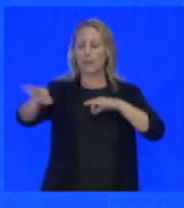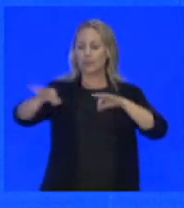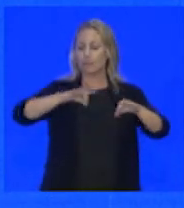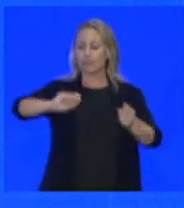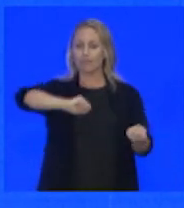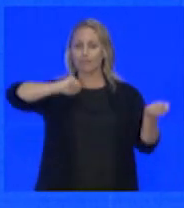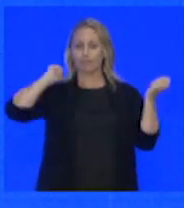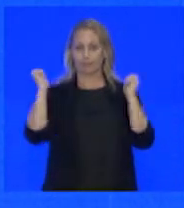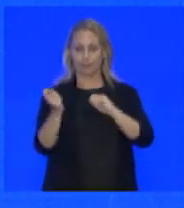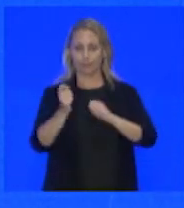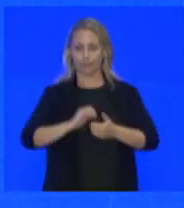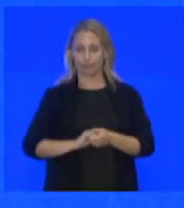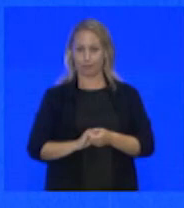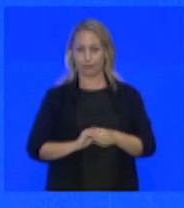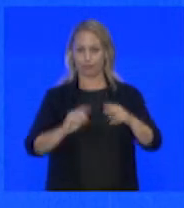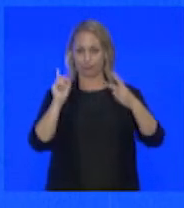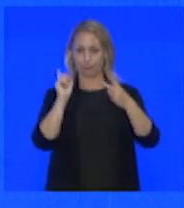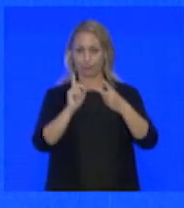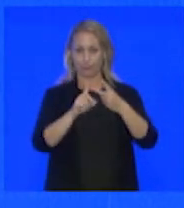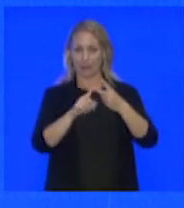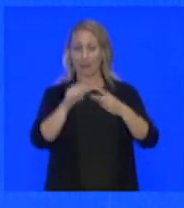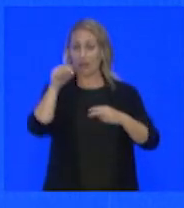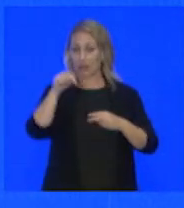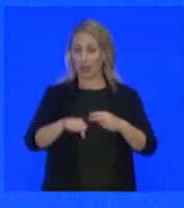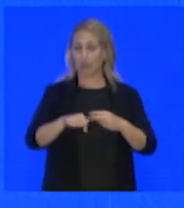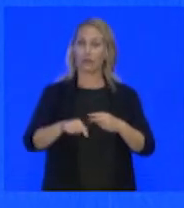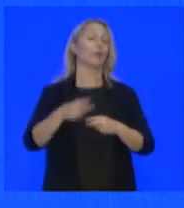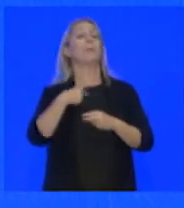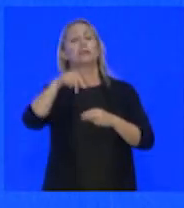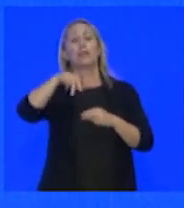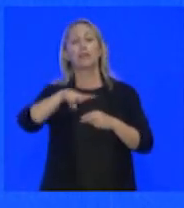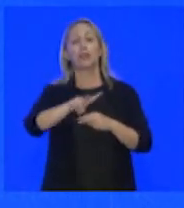διπλωματίας. Και δεύτερον, ότι ειδικά σε αυτή τη συγκυρία, 2 πεδία